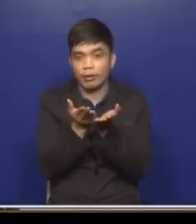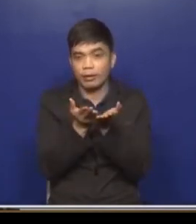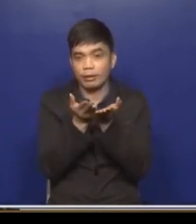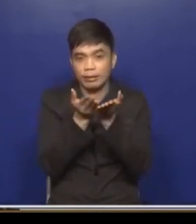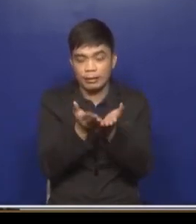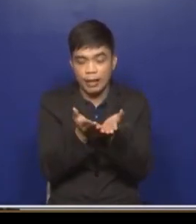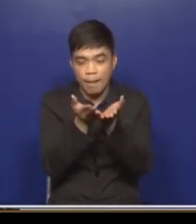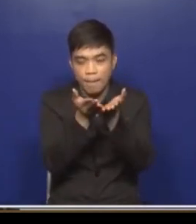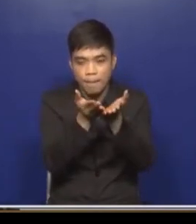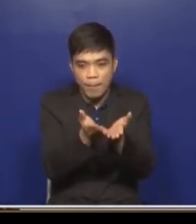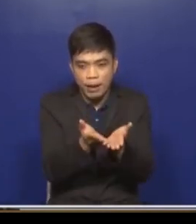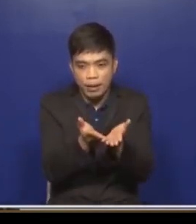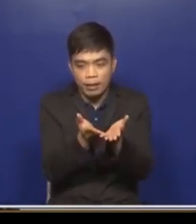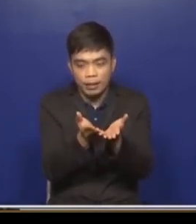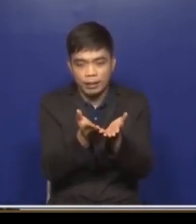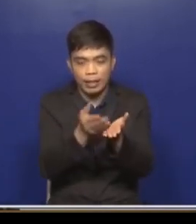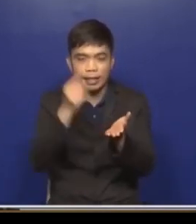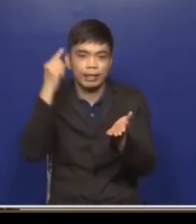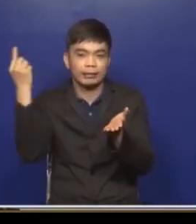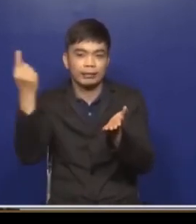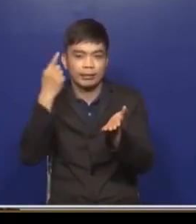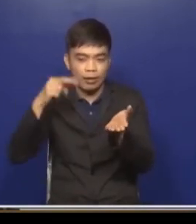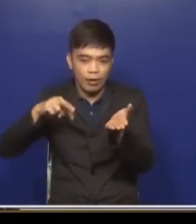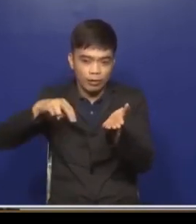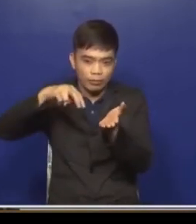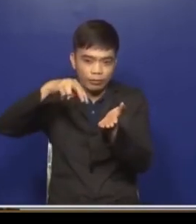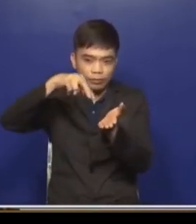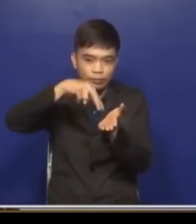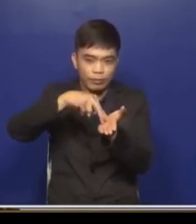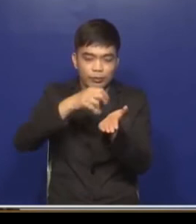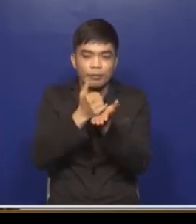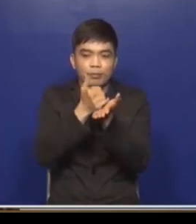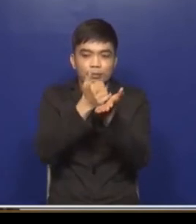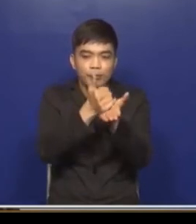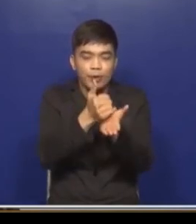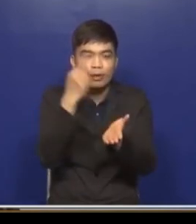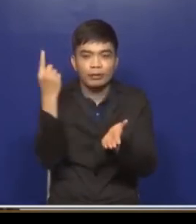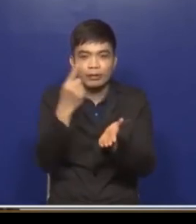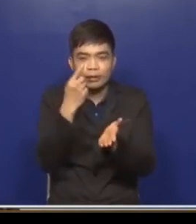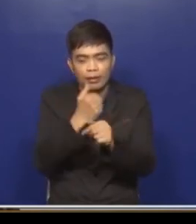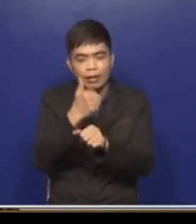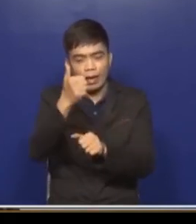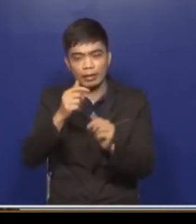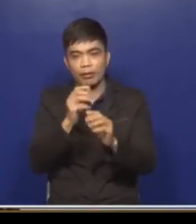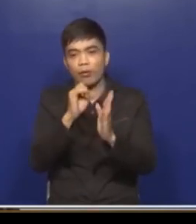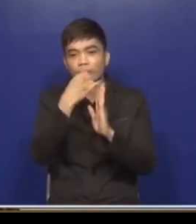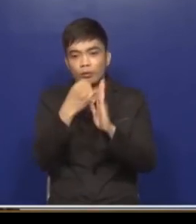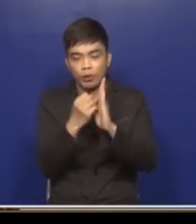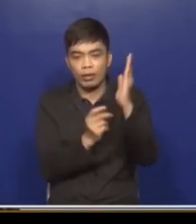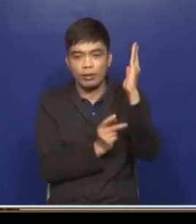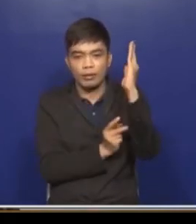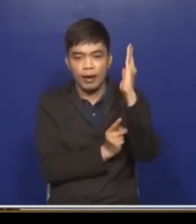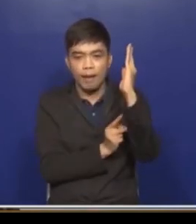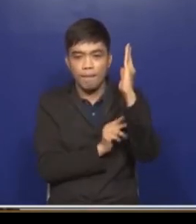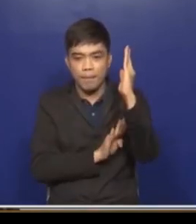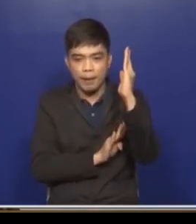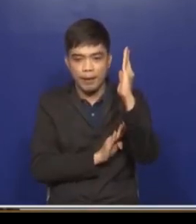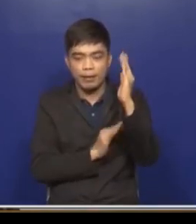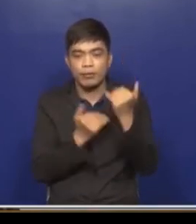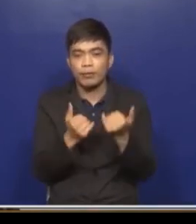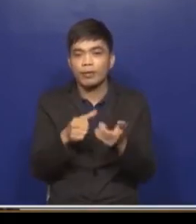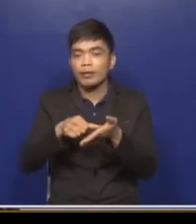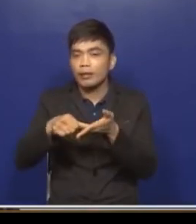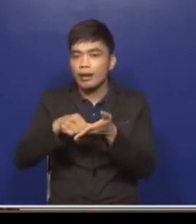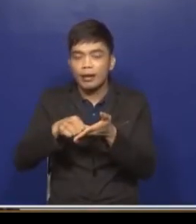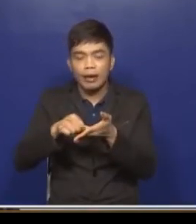เพอการทองเที่ยวซึ่งมความจำเป็นมากใจจหหดกระบีก็ยงไมได้ลัการแ้ไขผมเองก็ได้มาร้องขอในที่